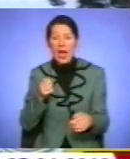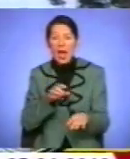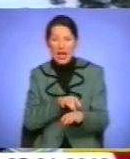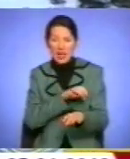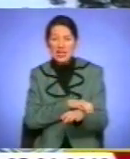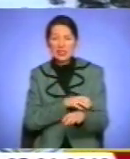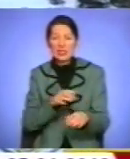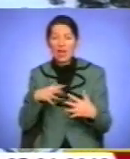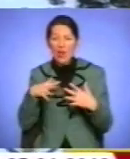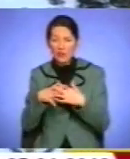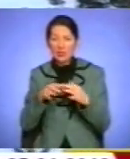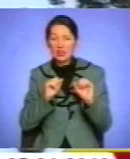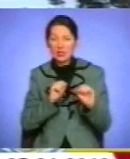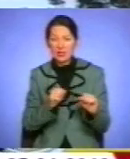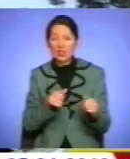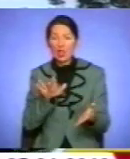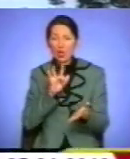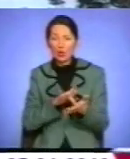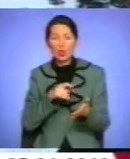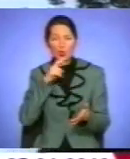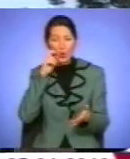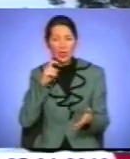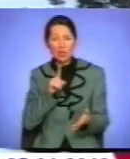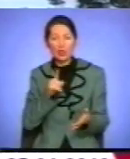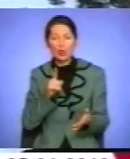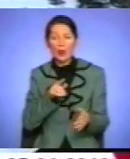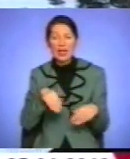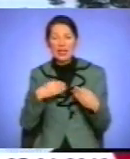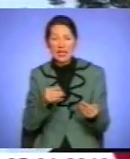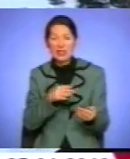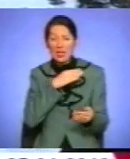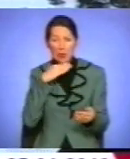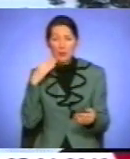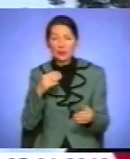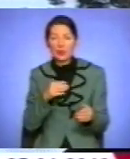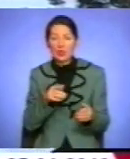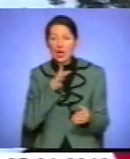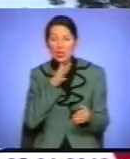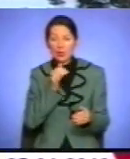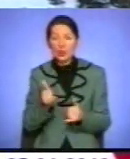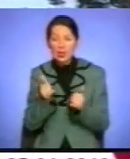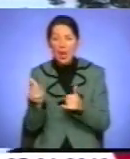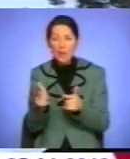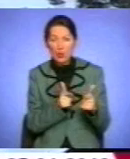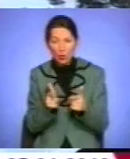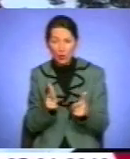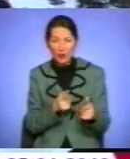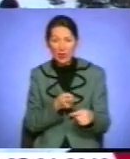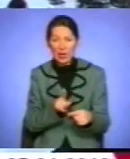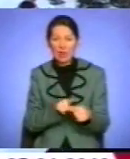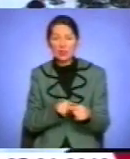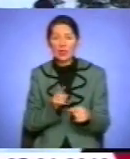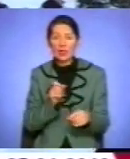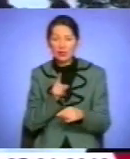України з метою дати їй більше часу на підготовку до оборони. Тобто це завдання було цілком і повністю виконано, тому це є своєрідна перемога,